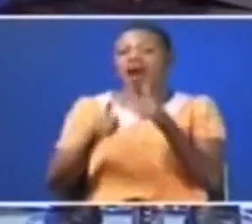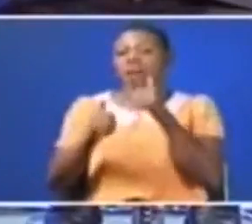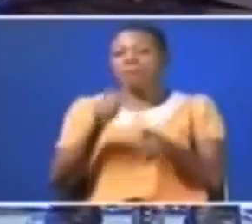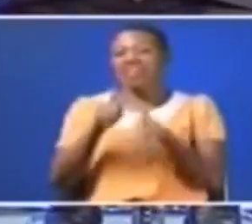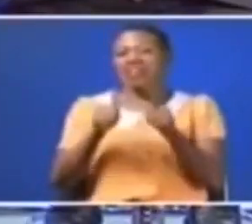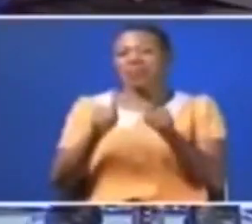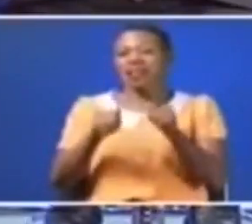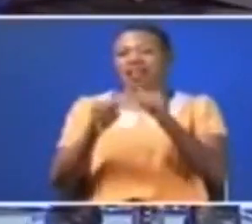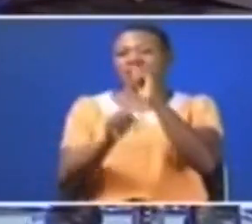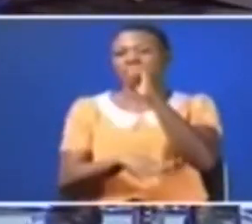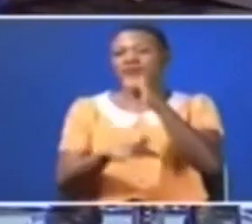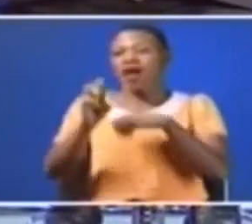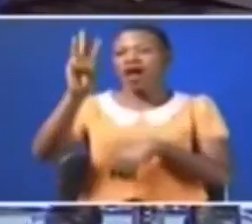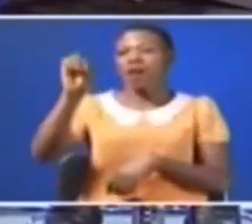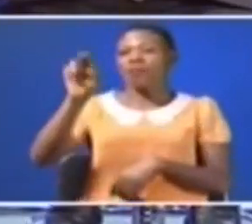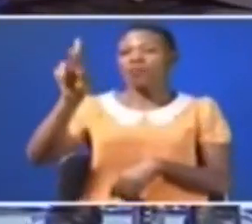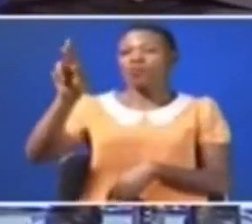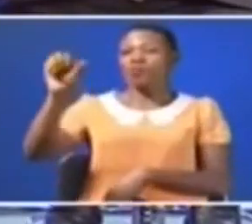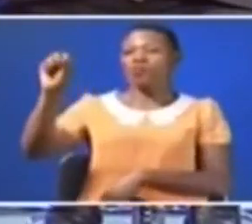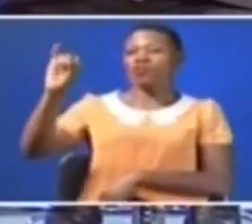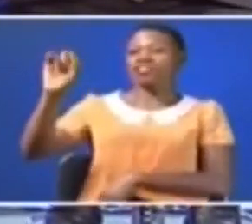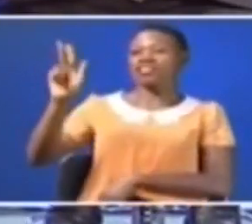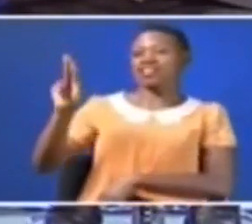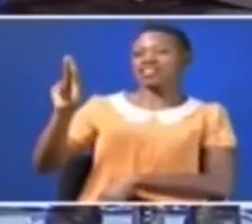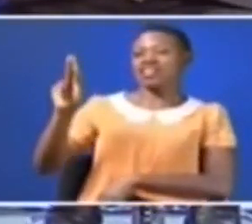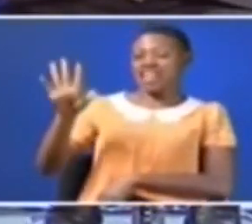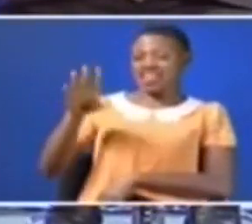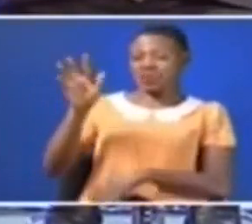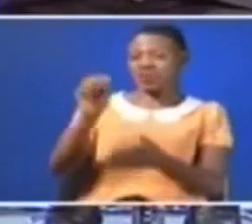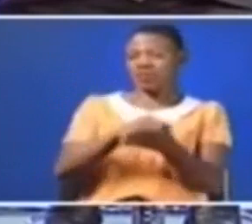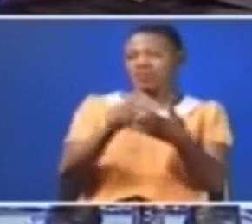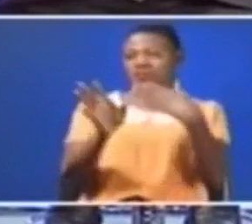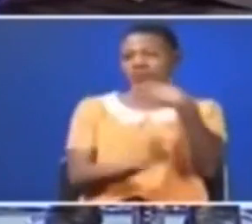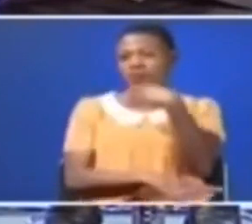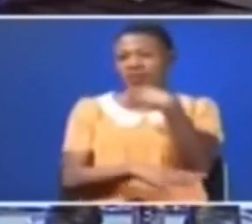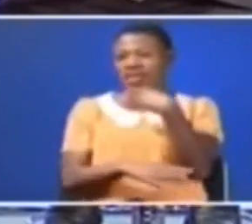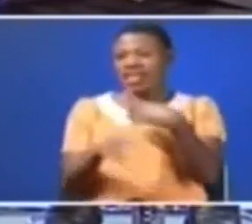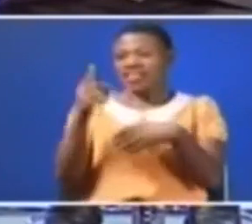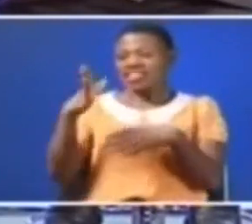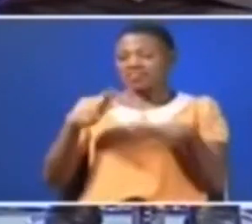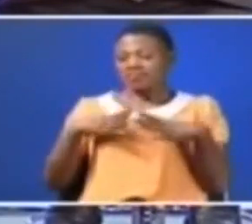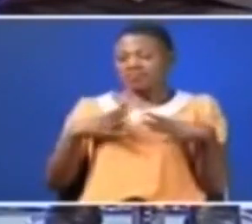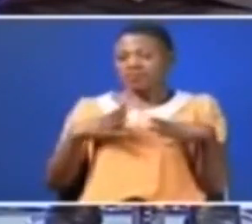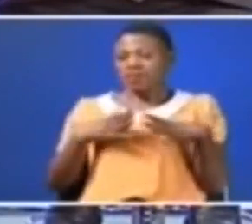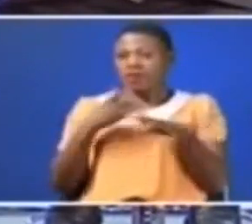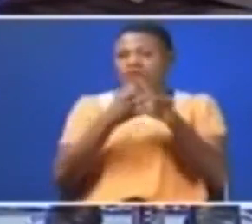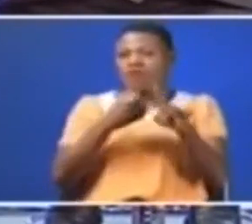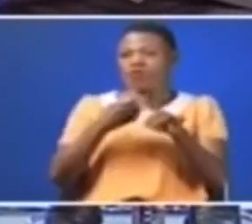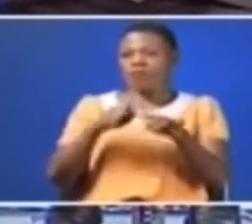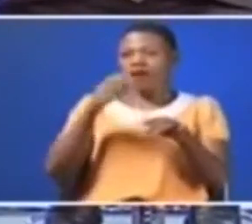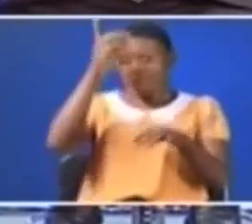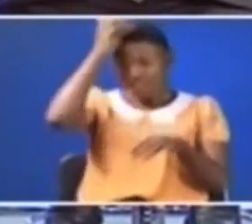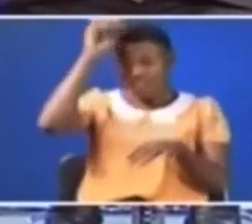maarufu kama Mursik, ambayo anakisiwa kuwa yalikuwa yameharibika. Waathiriwa hao ambao wanatoka katika kijiji cha Arabwete eneo la